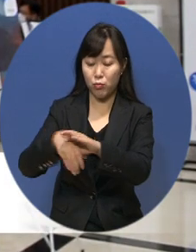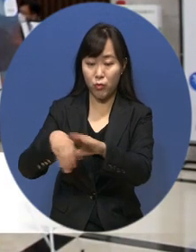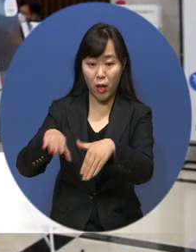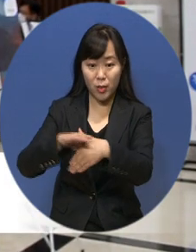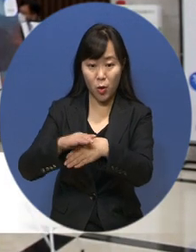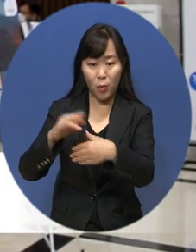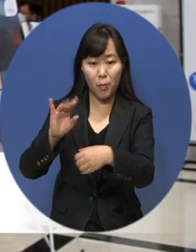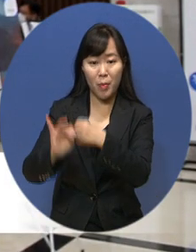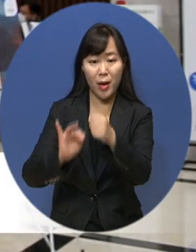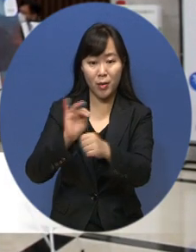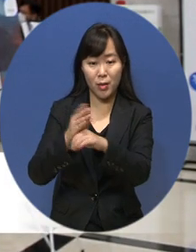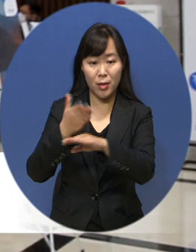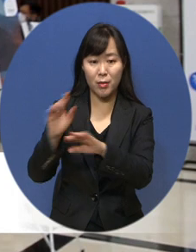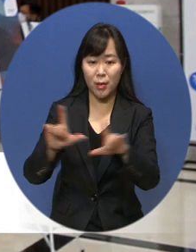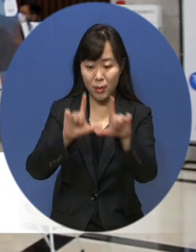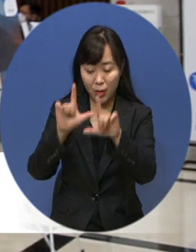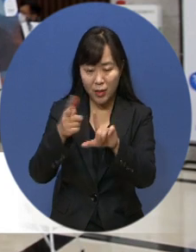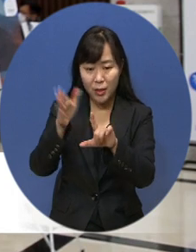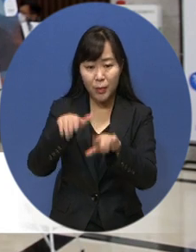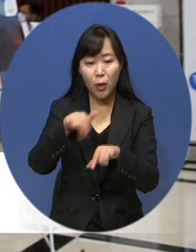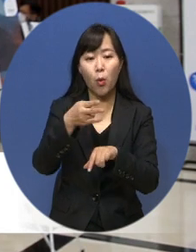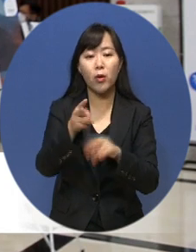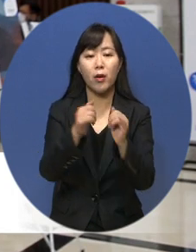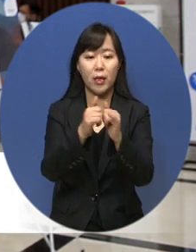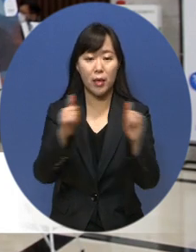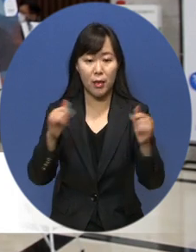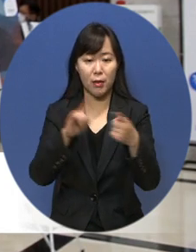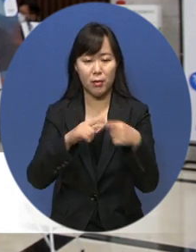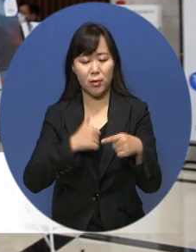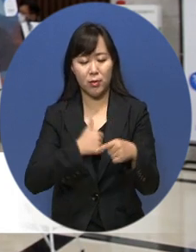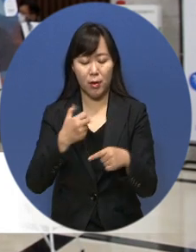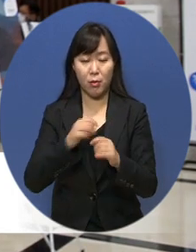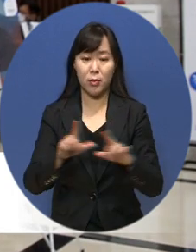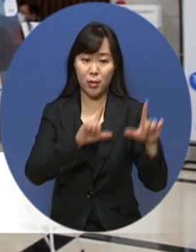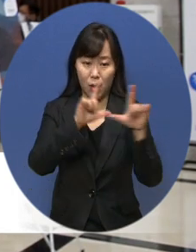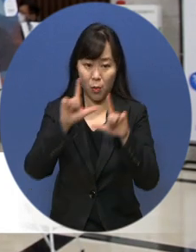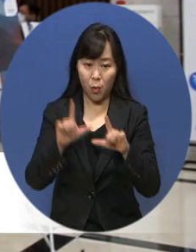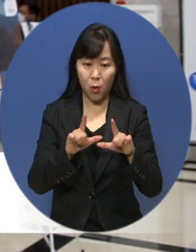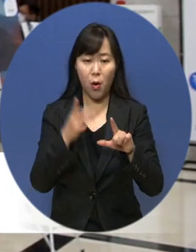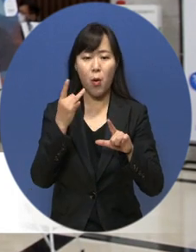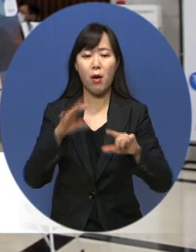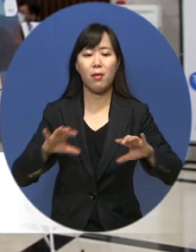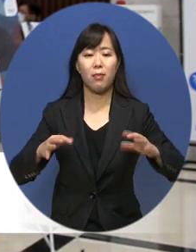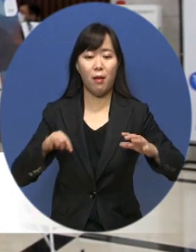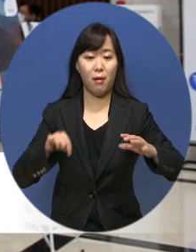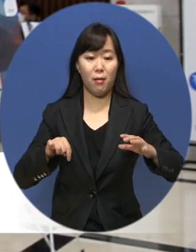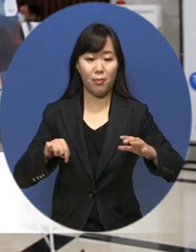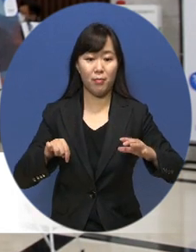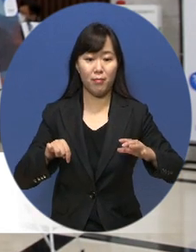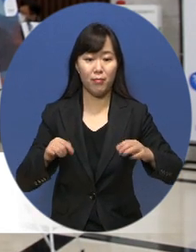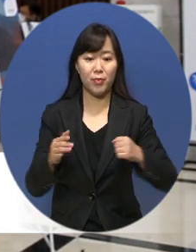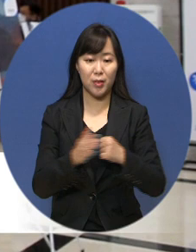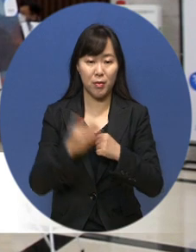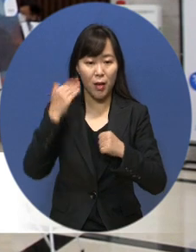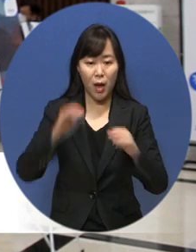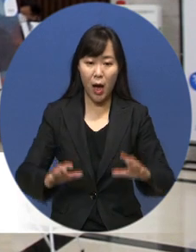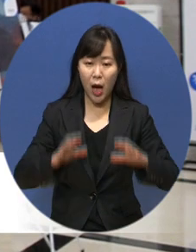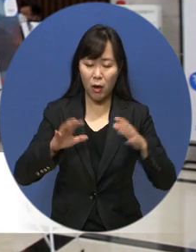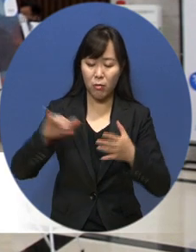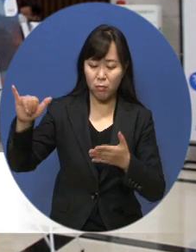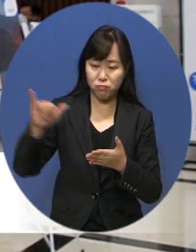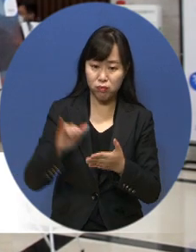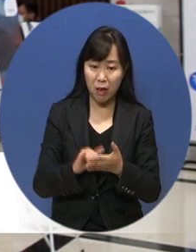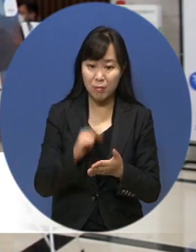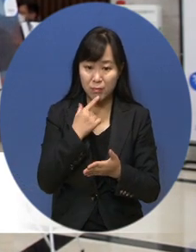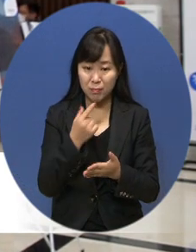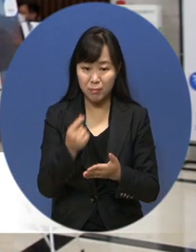살았지만 고려인으로서의 정체성을 가지고 살았었고 또 모국이기 때문에 국내에 들어오게